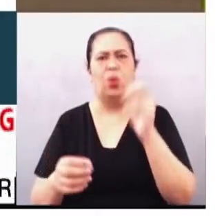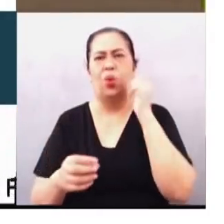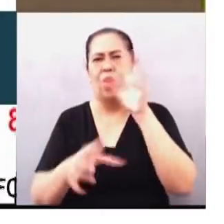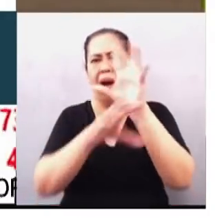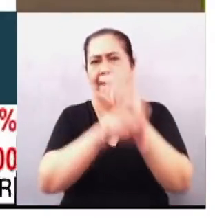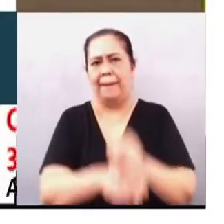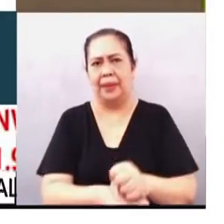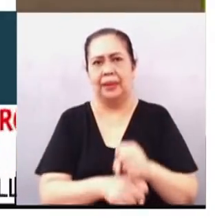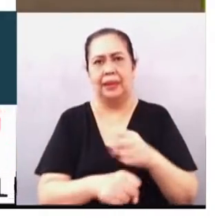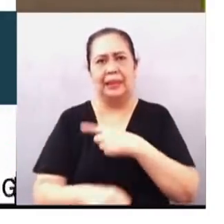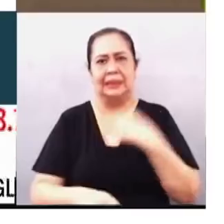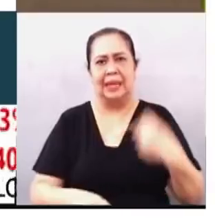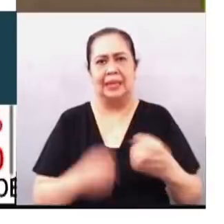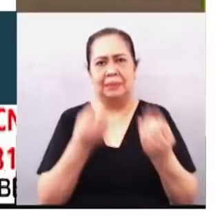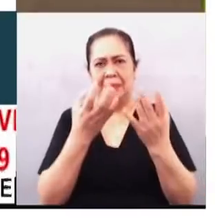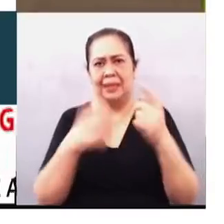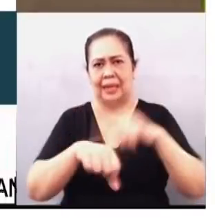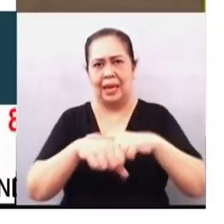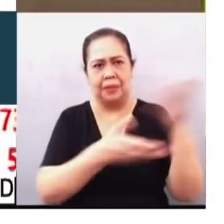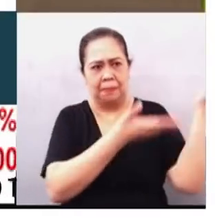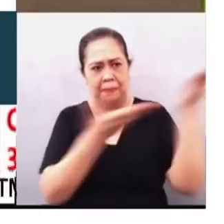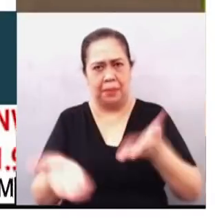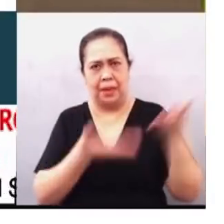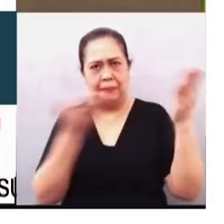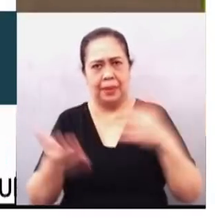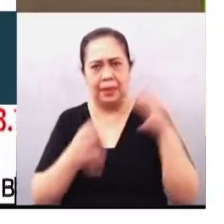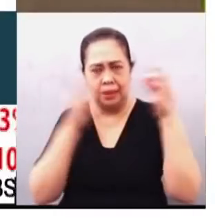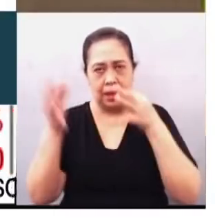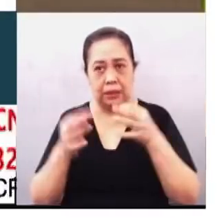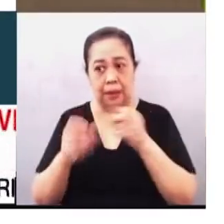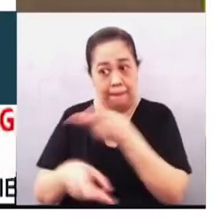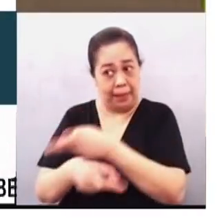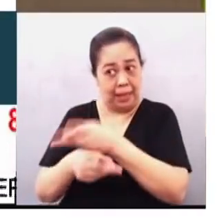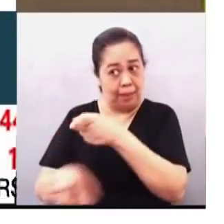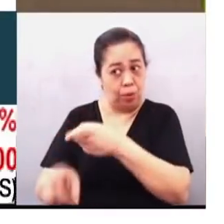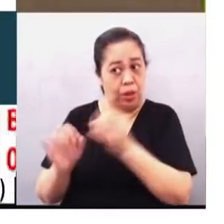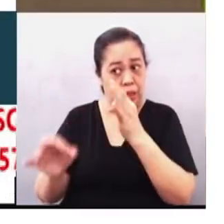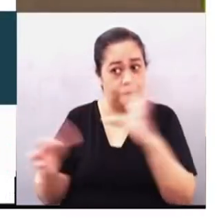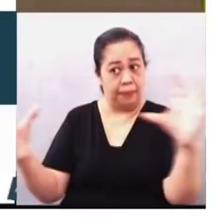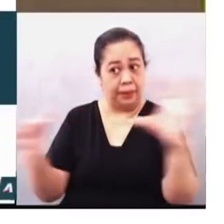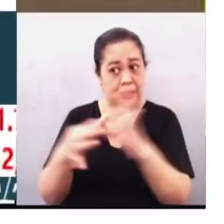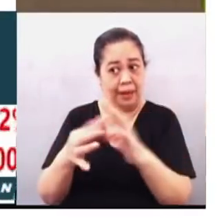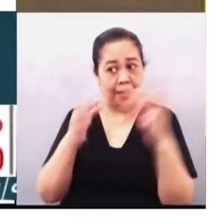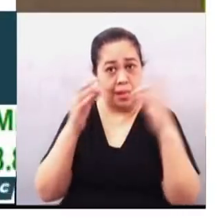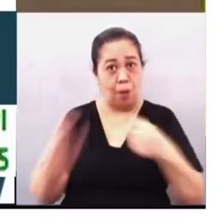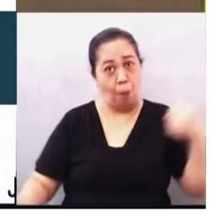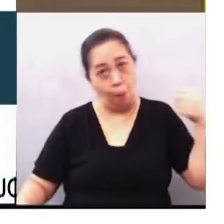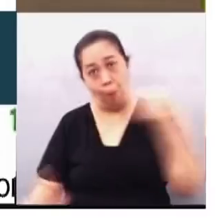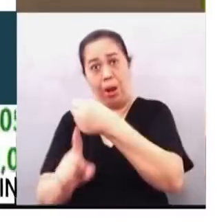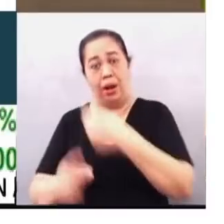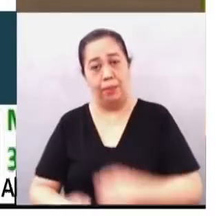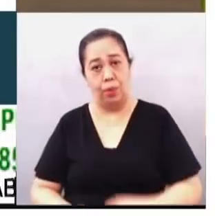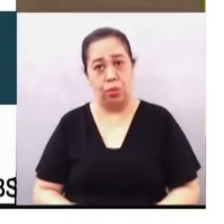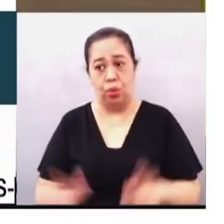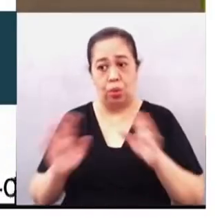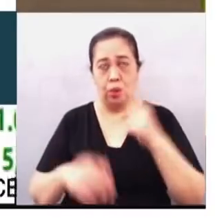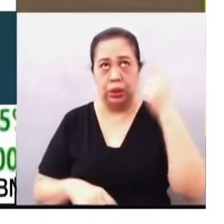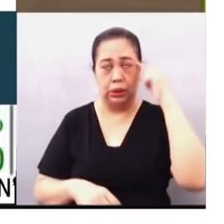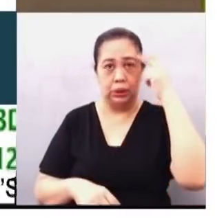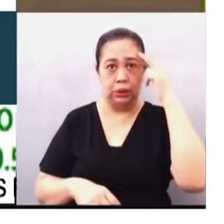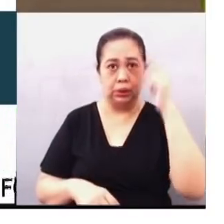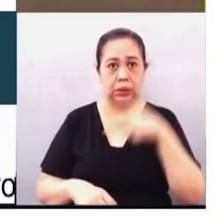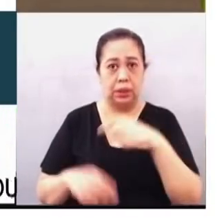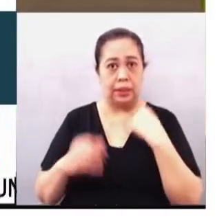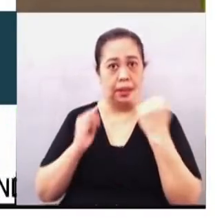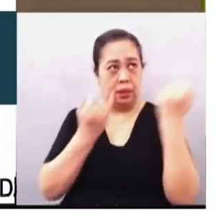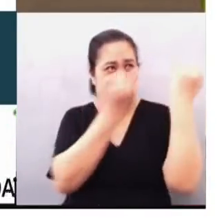nagdadala ng droga nito. Bantayan mo yan. Kapag nalaman mong may link yan sa droga, upakan mo. Huwag ka mag-isitate. May instructions sa akin